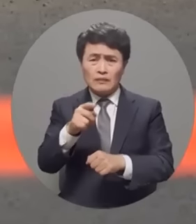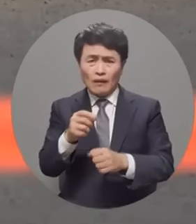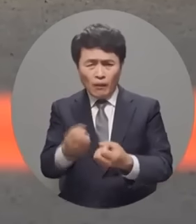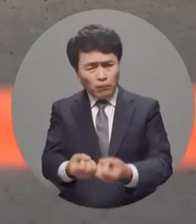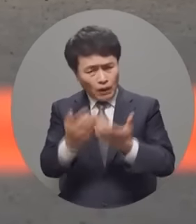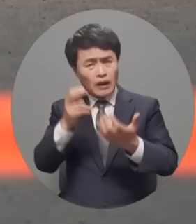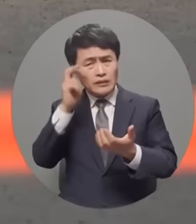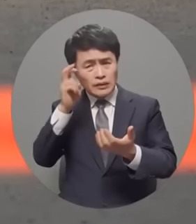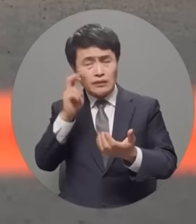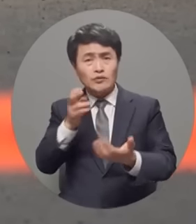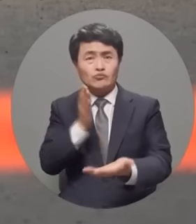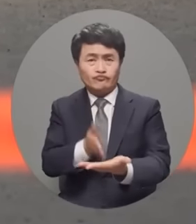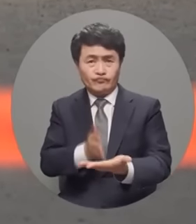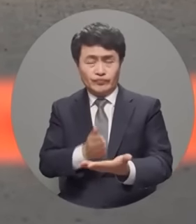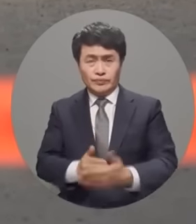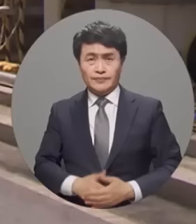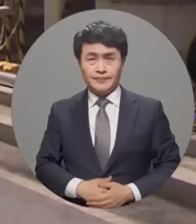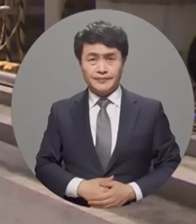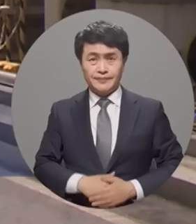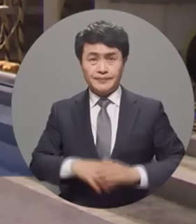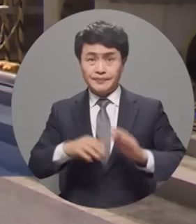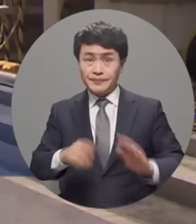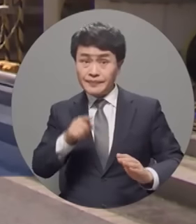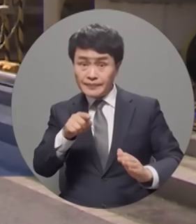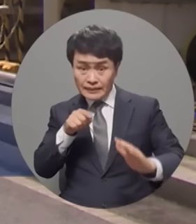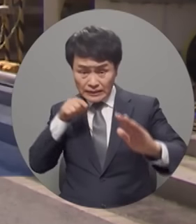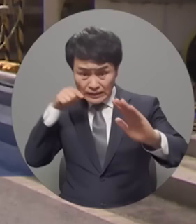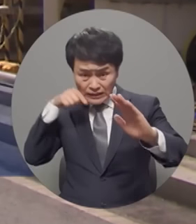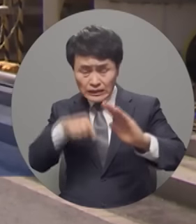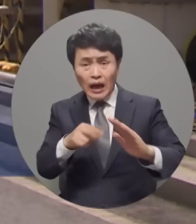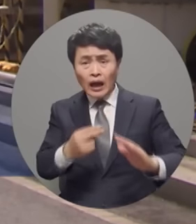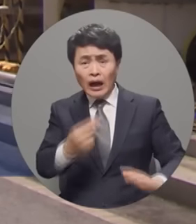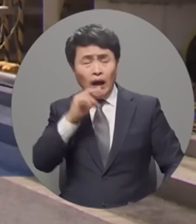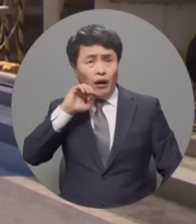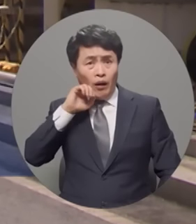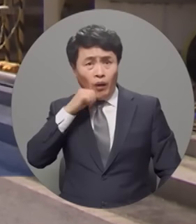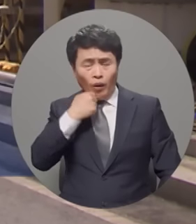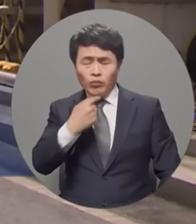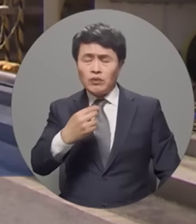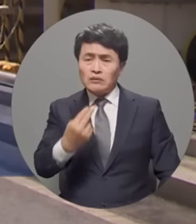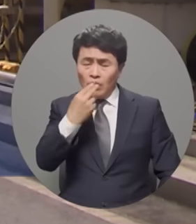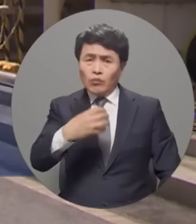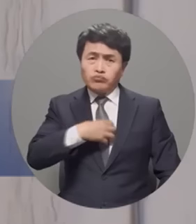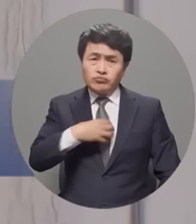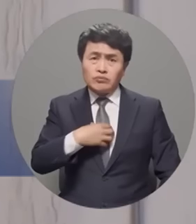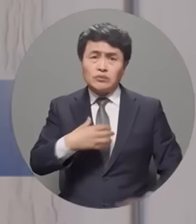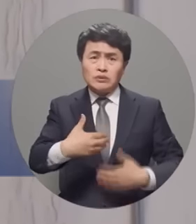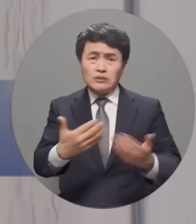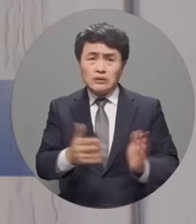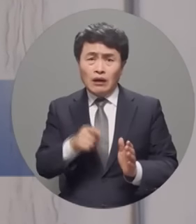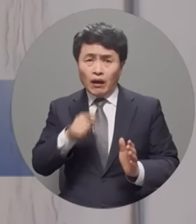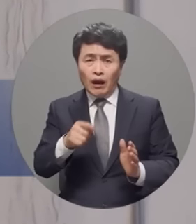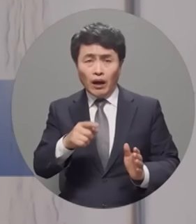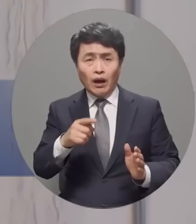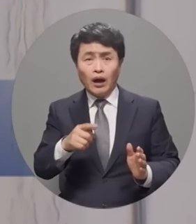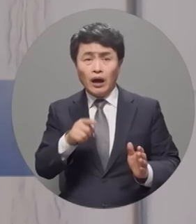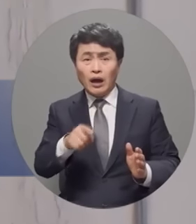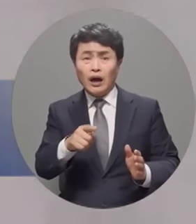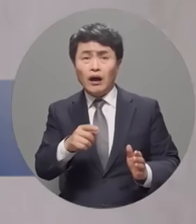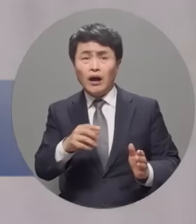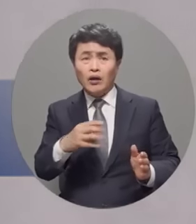사고였다고 주장하고 있습니다. 거기 안에 들어가면은 숨을 못 쉬기 때문에 생명의 위협을 느끼고 정비를 할 때도 몇 번 있었어요. 정말